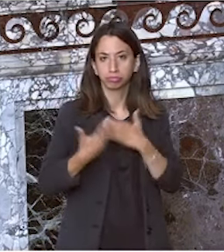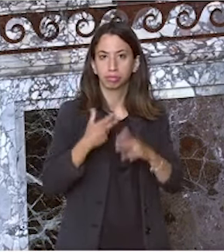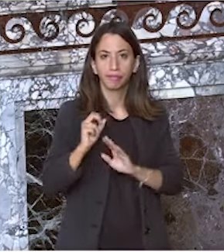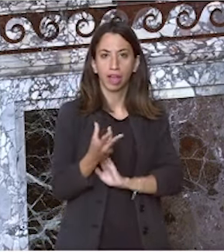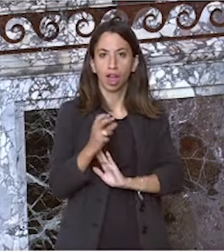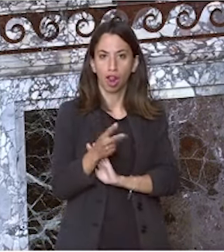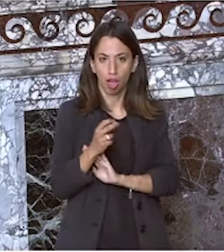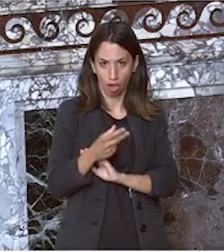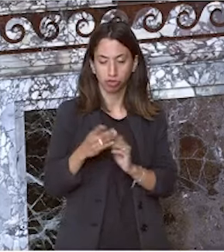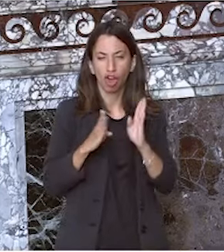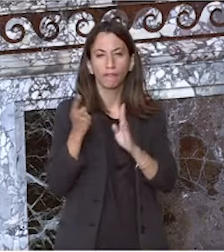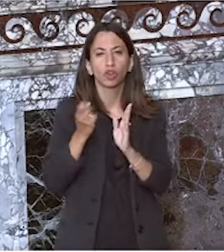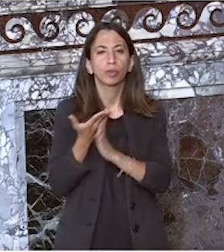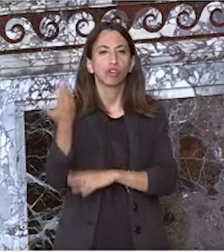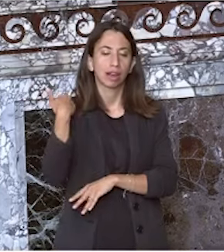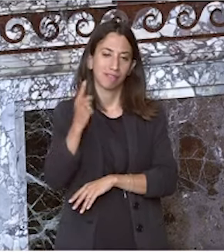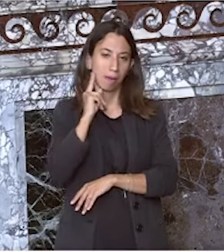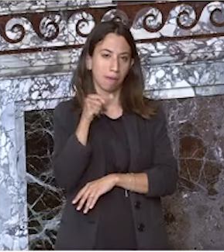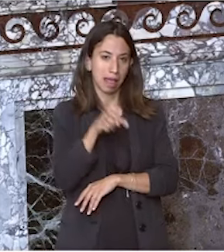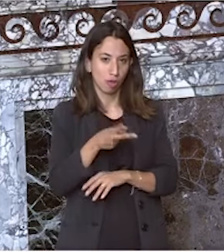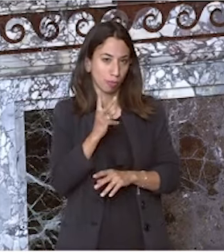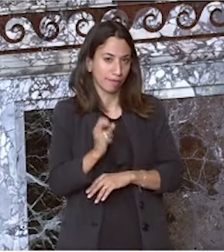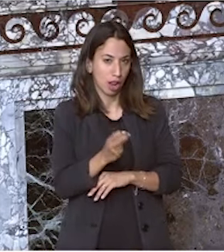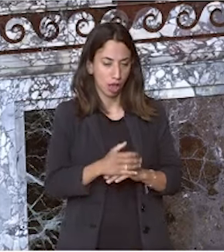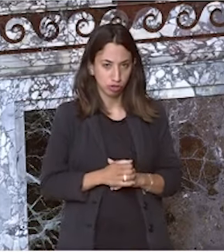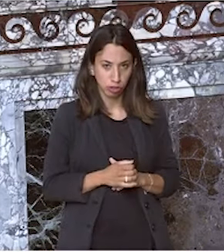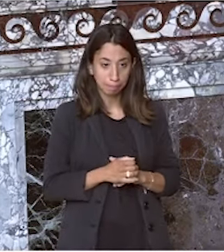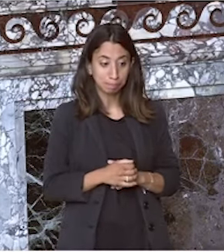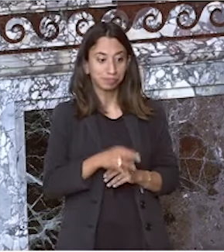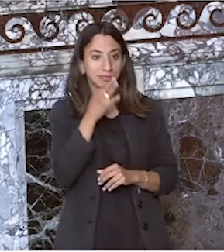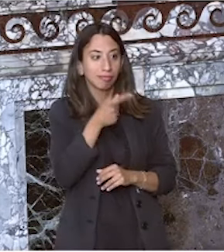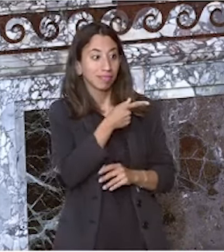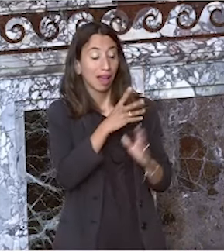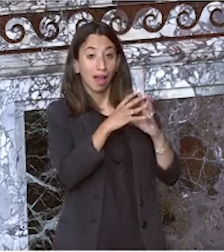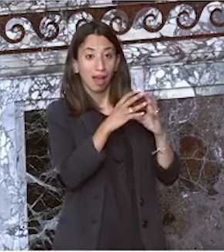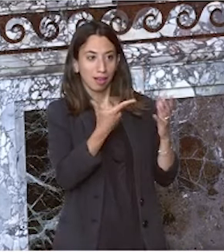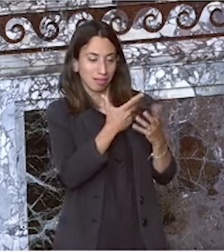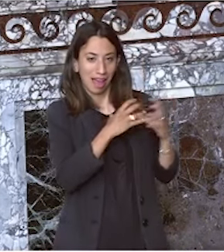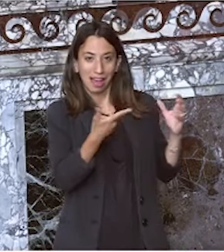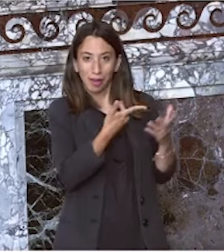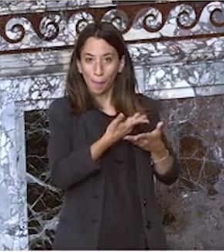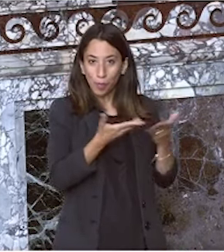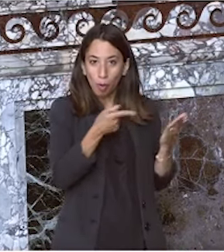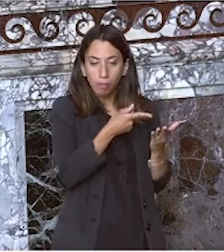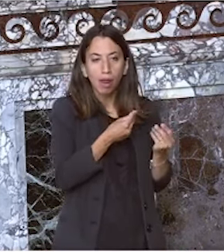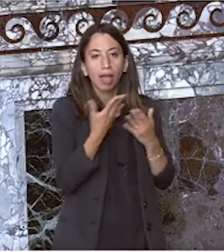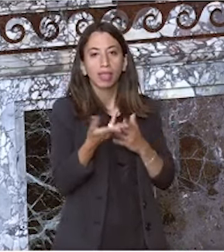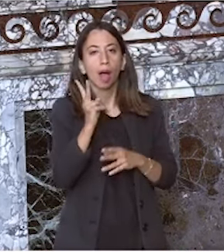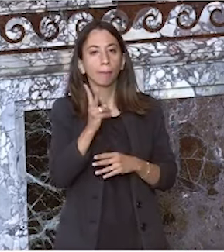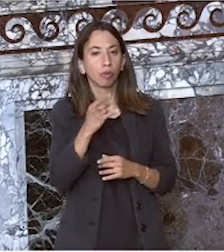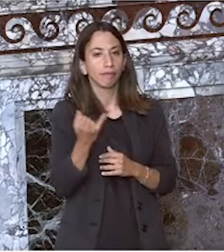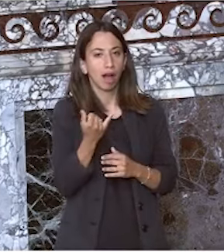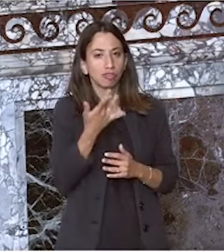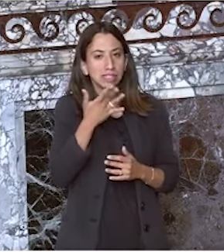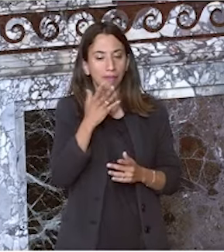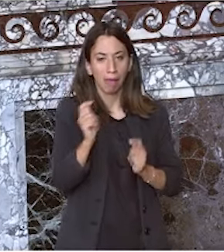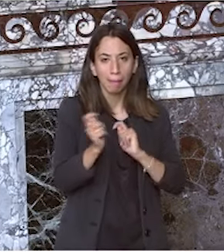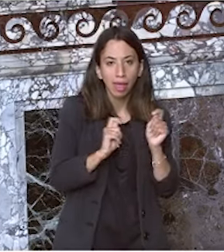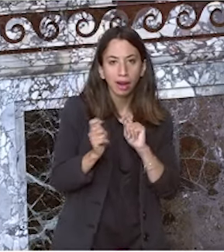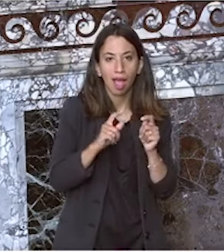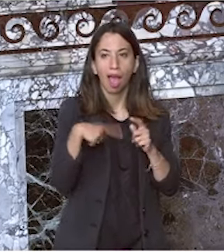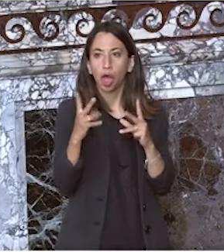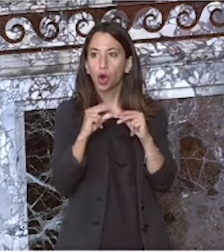pendenti rispetto a 15 anni fa. Gli interventi che hanno semplificato l'accesso ai mercati di alcuni servizi hanno facilitato l'ingresso